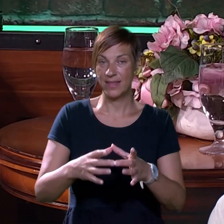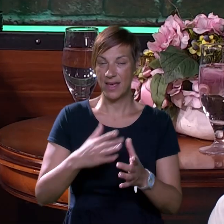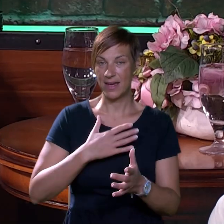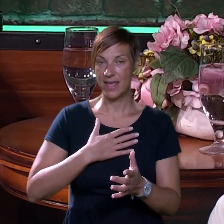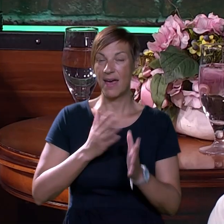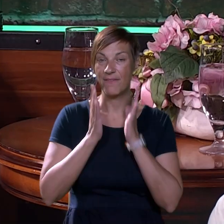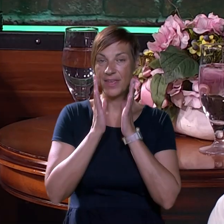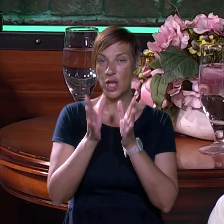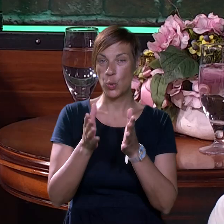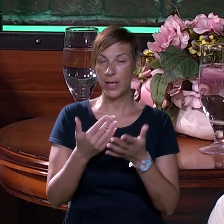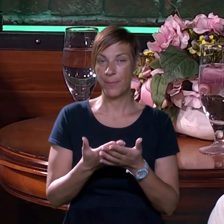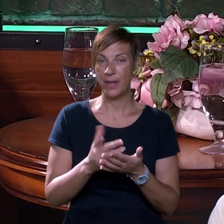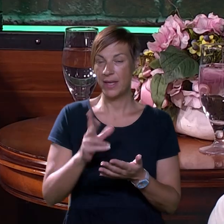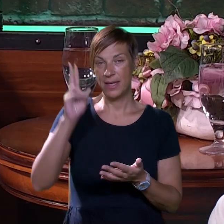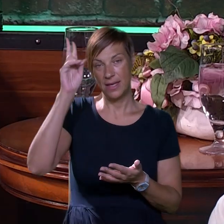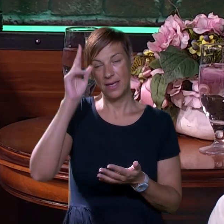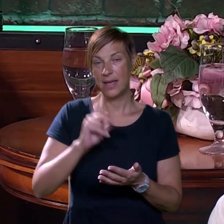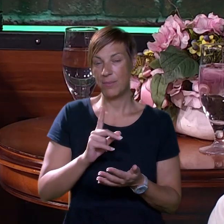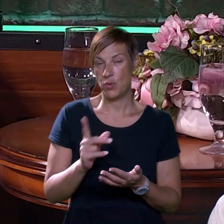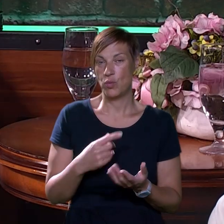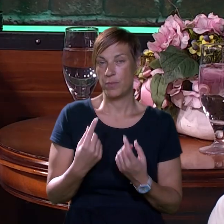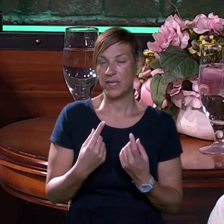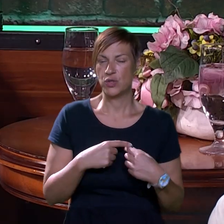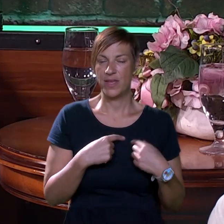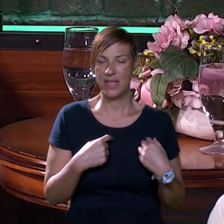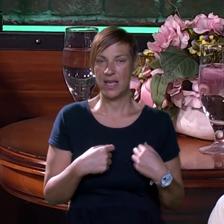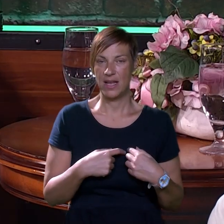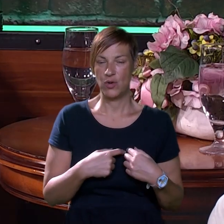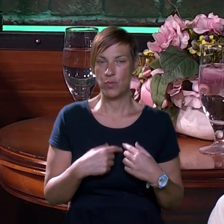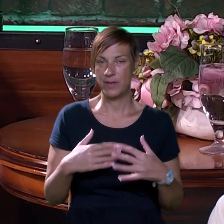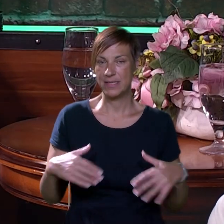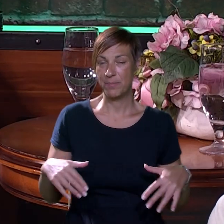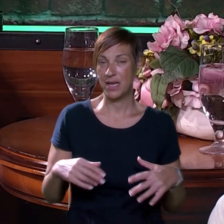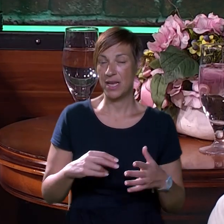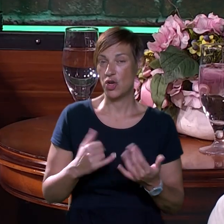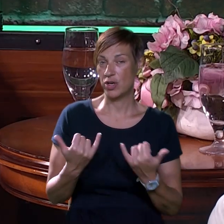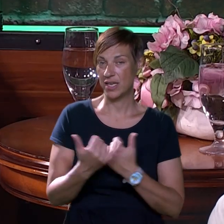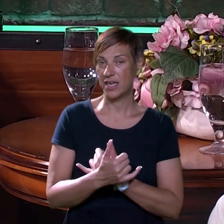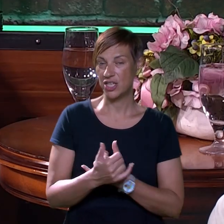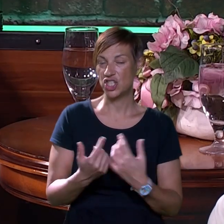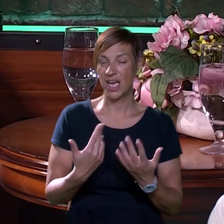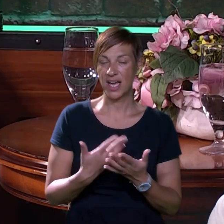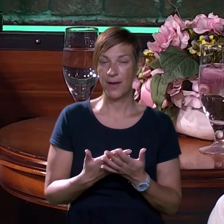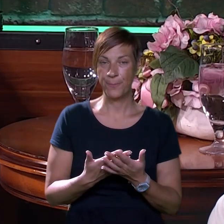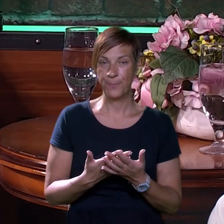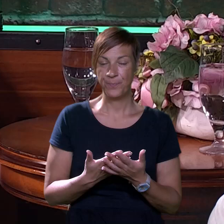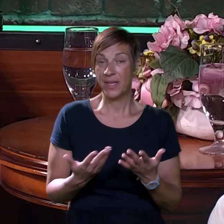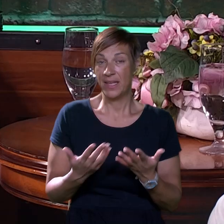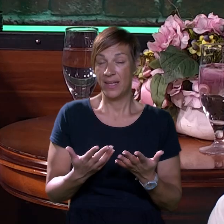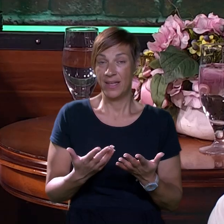Znači, ja vjerujem da mene Bog bezuvjetno ljubi. Sa milion mana,